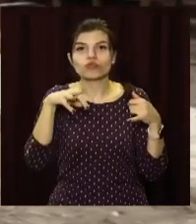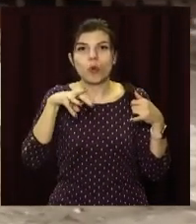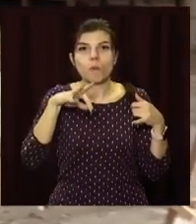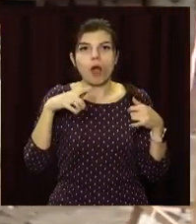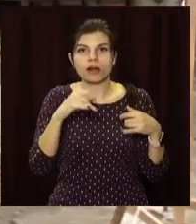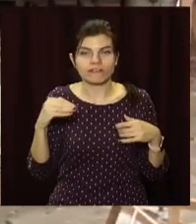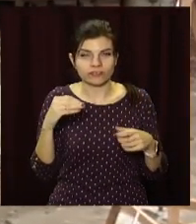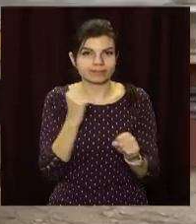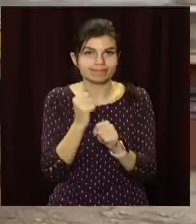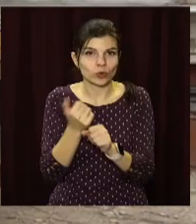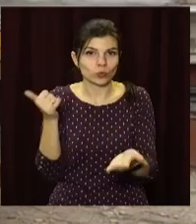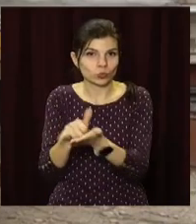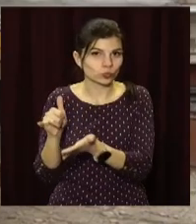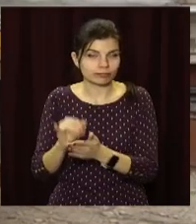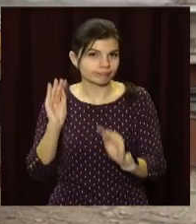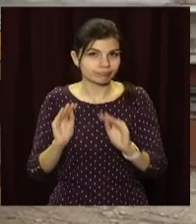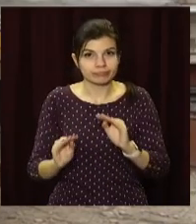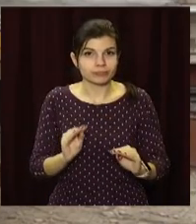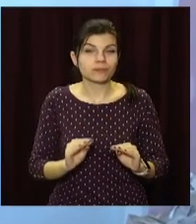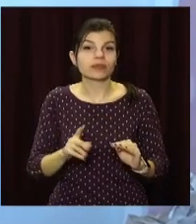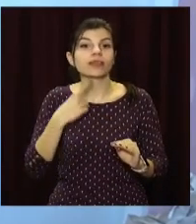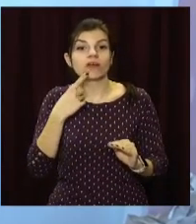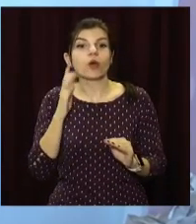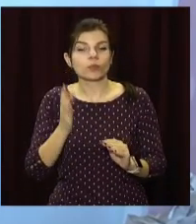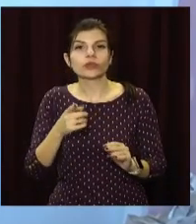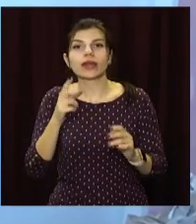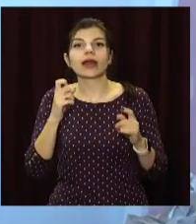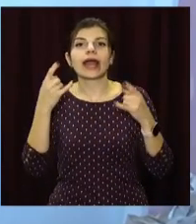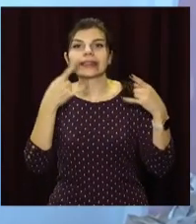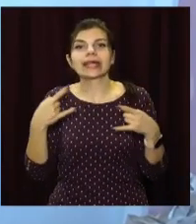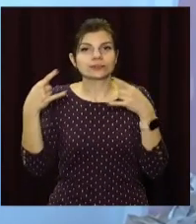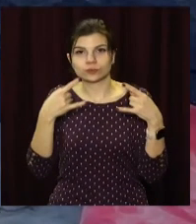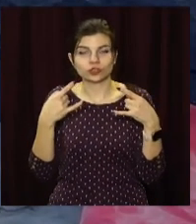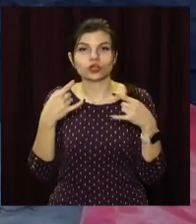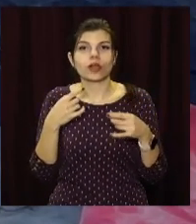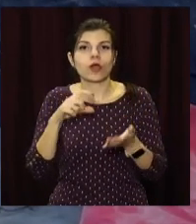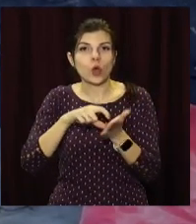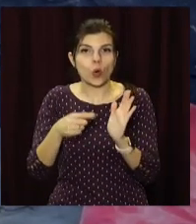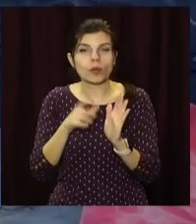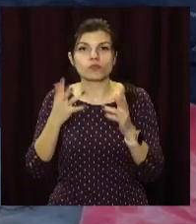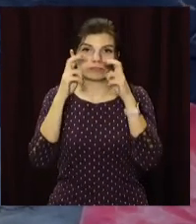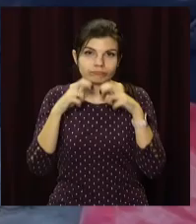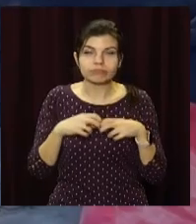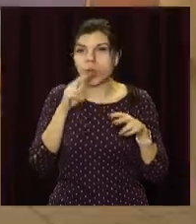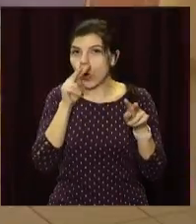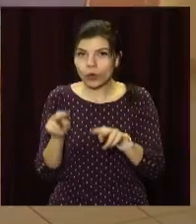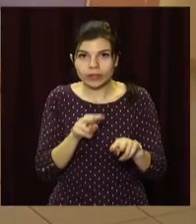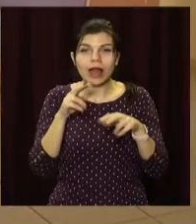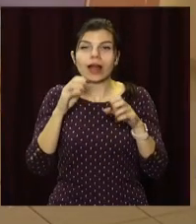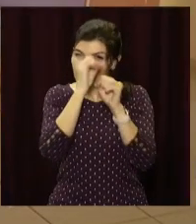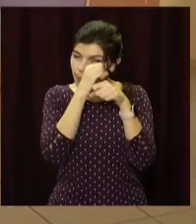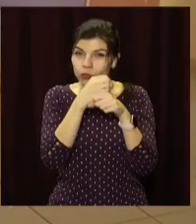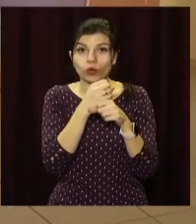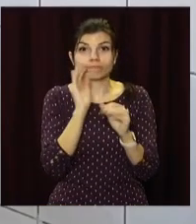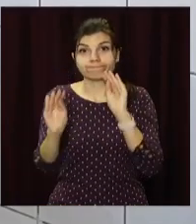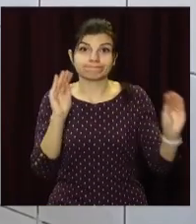Після монтажу обладнання приведуть до ладу діагностичну кімнату. У лікарні будуть оглядові, кабінети лікарів, лабораторія,